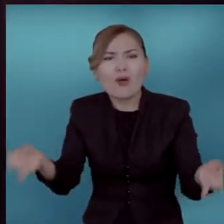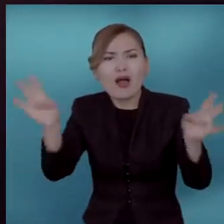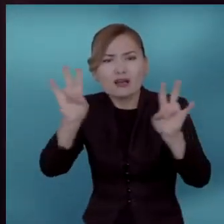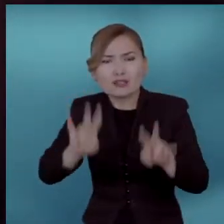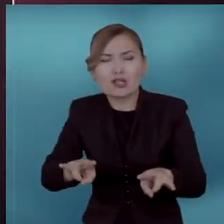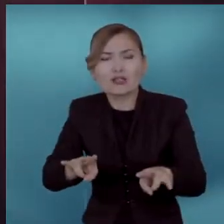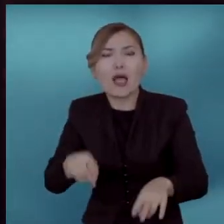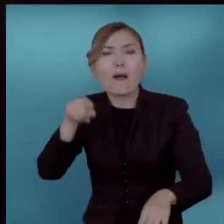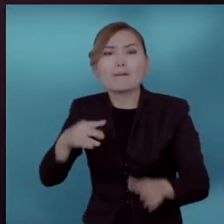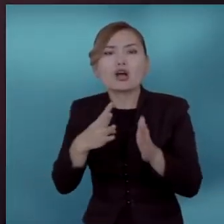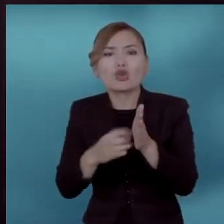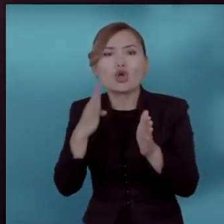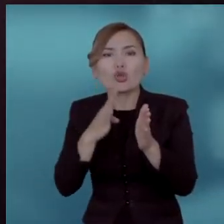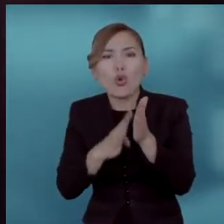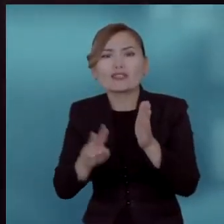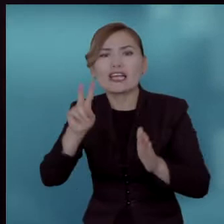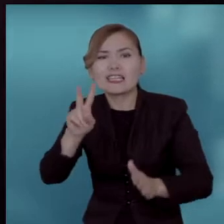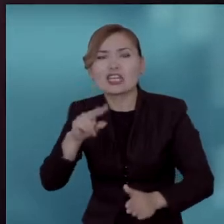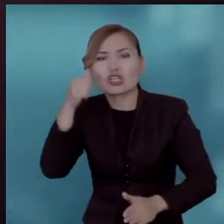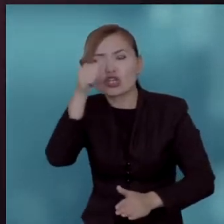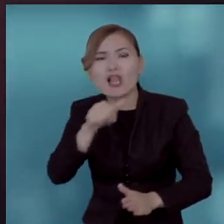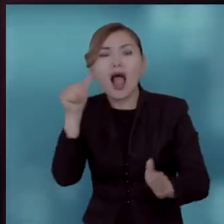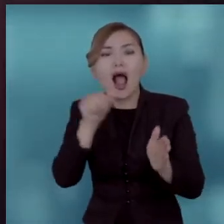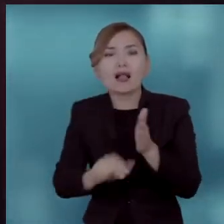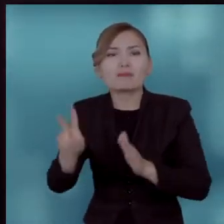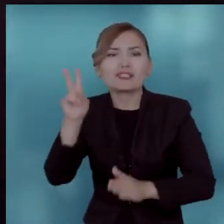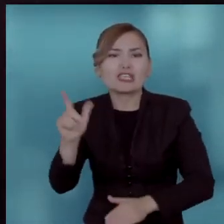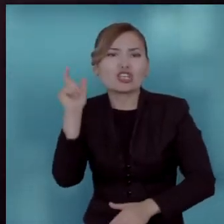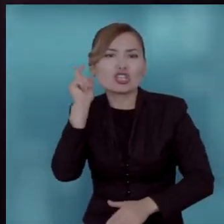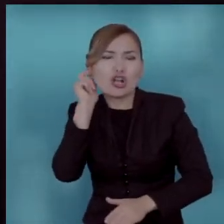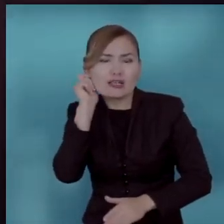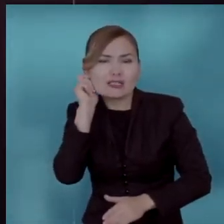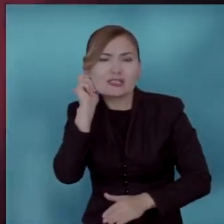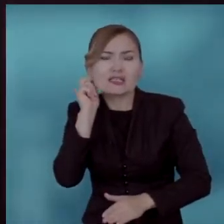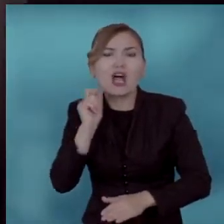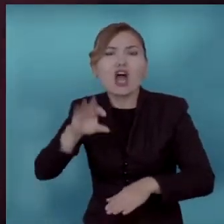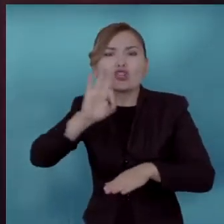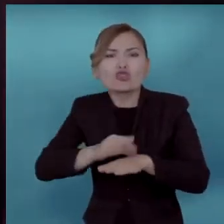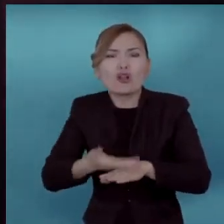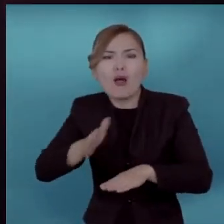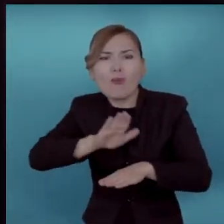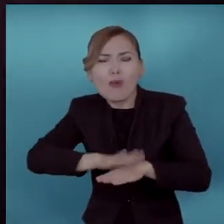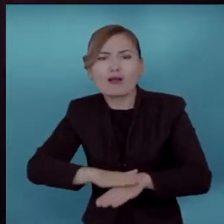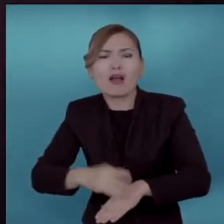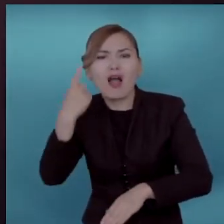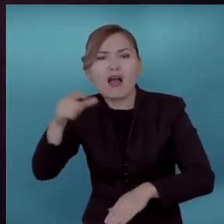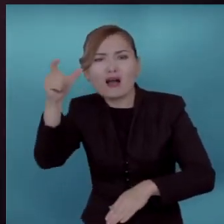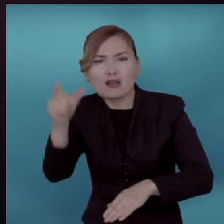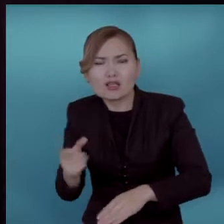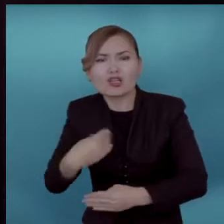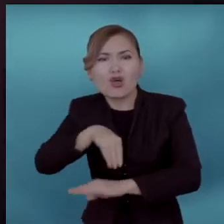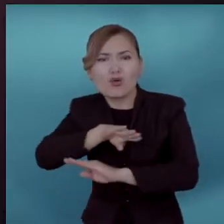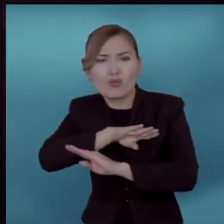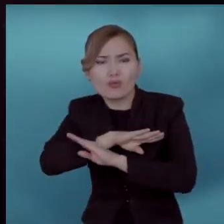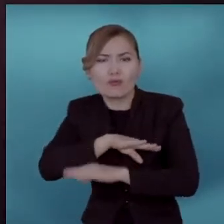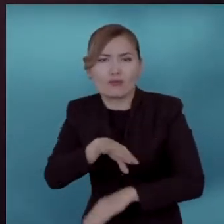жылы 62-ге қараған жасында ауыр науқастан қазақтың көрнекті өнер қайраткері дүниеден озды.